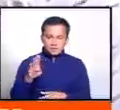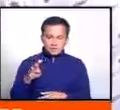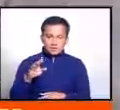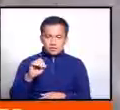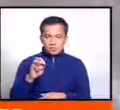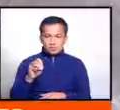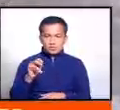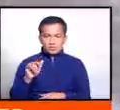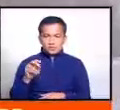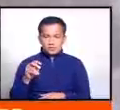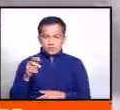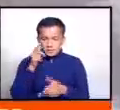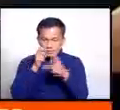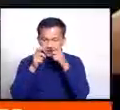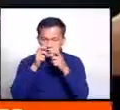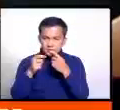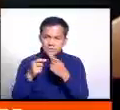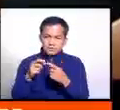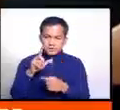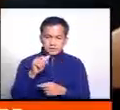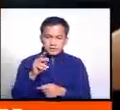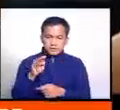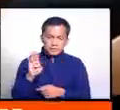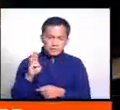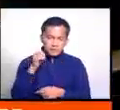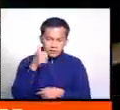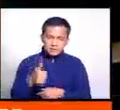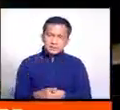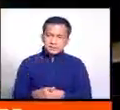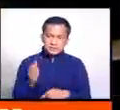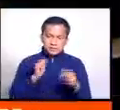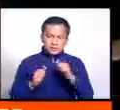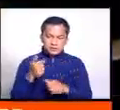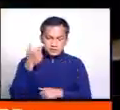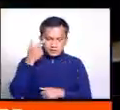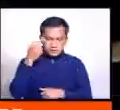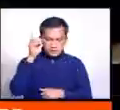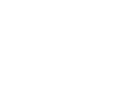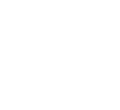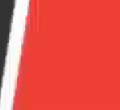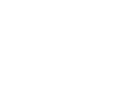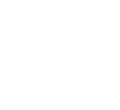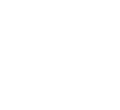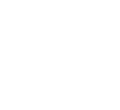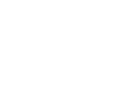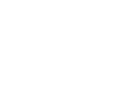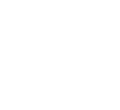ombudsman. Papakinggan daw muna nila ang sasabihin ng LTFRB bukas. Umaaksyon, Gerard De La Peña, News 5.